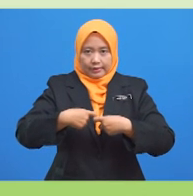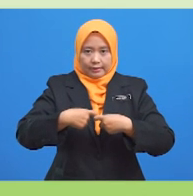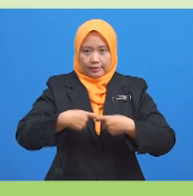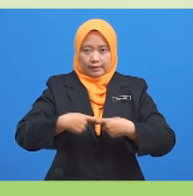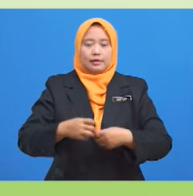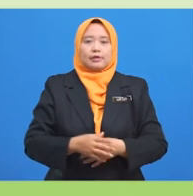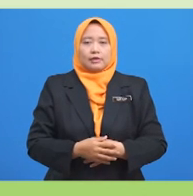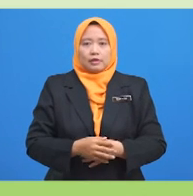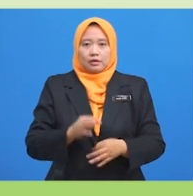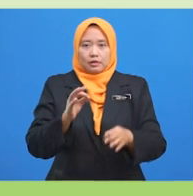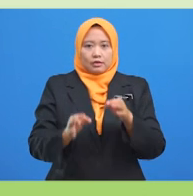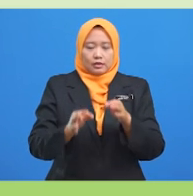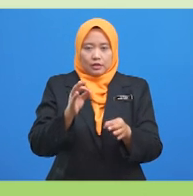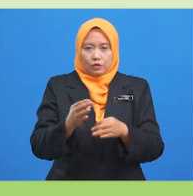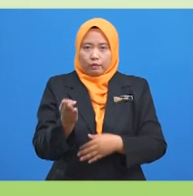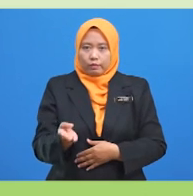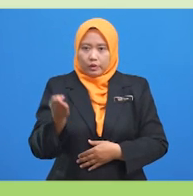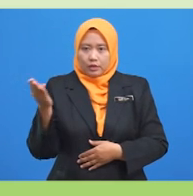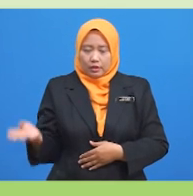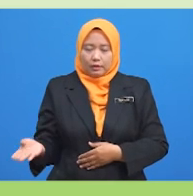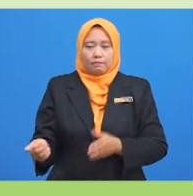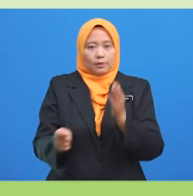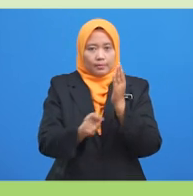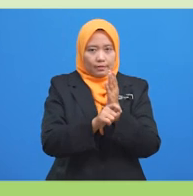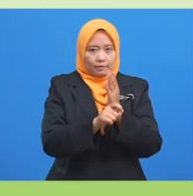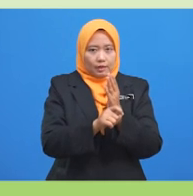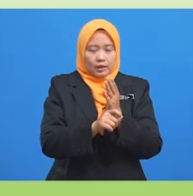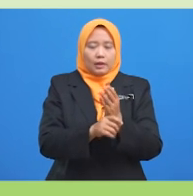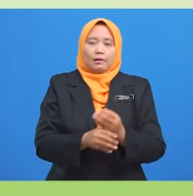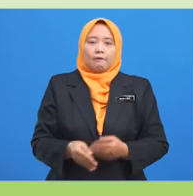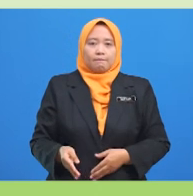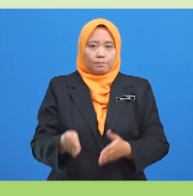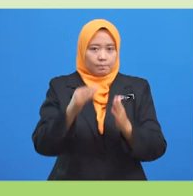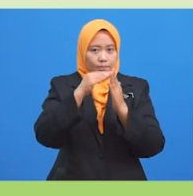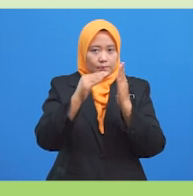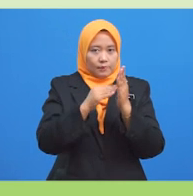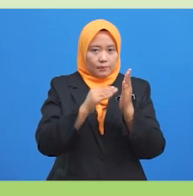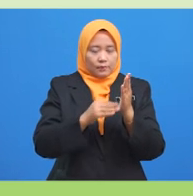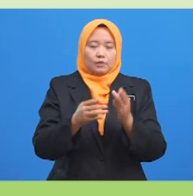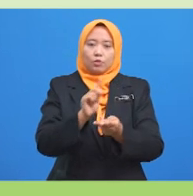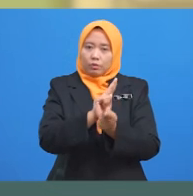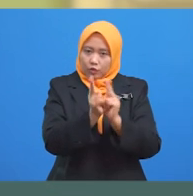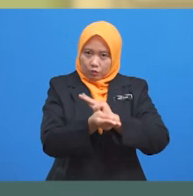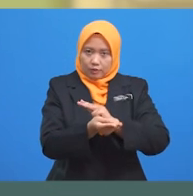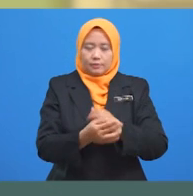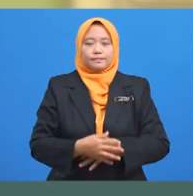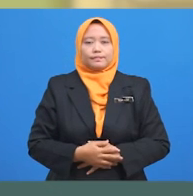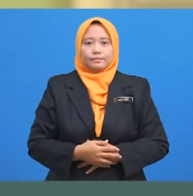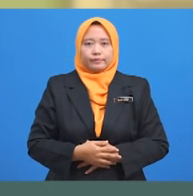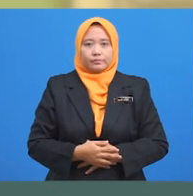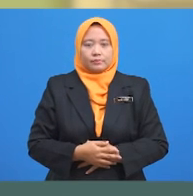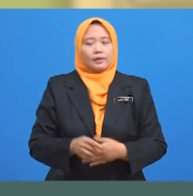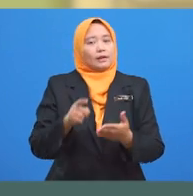output meningkat atau menurun, bil elektrik yang dibayar oleh firma berubah-ubah. Apa yang